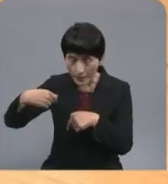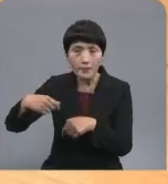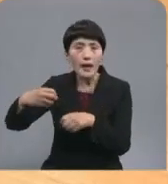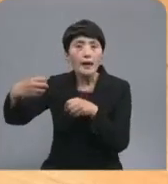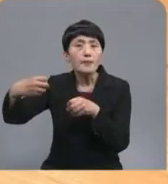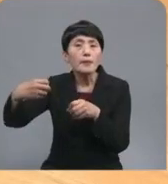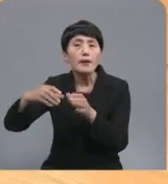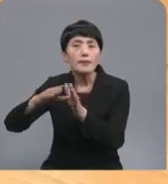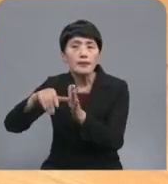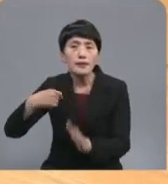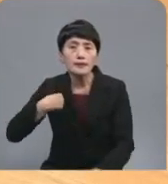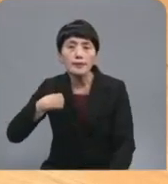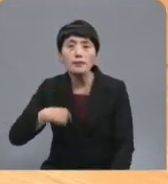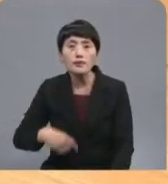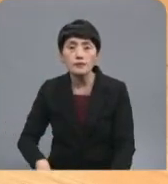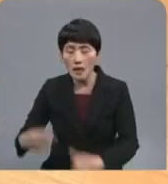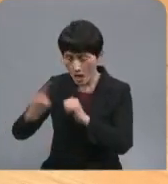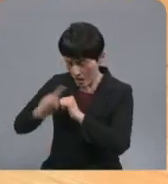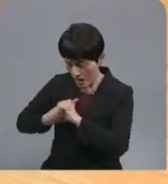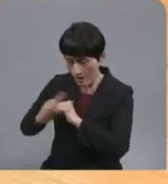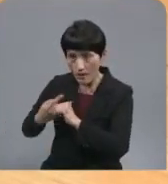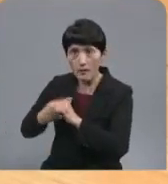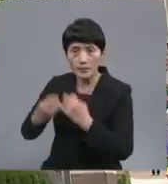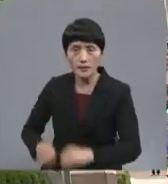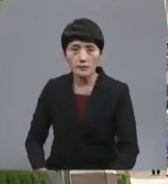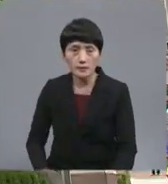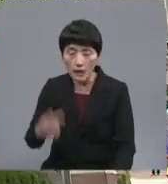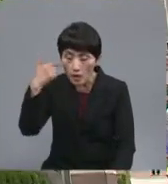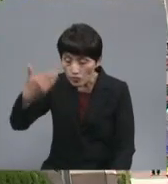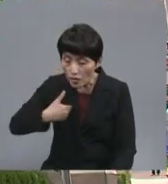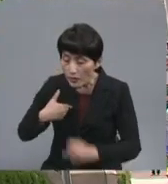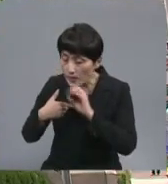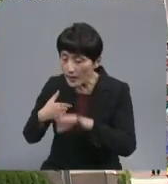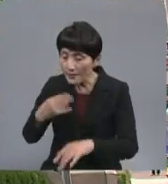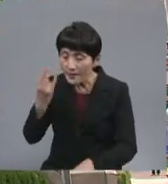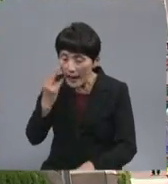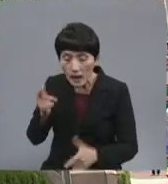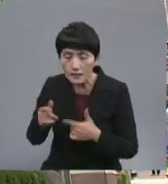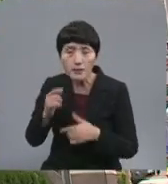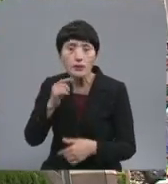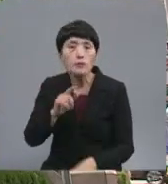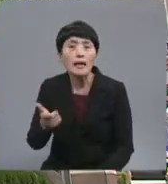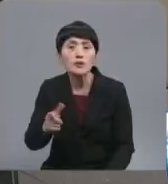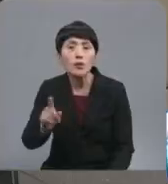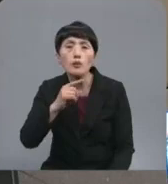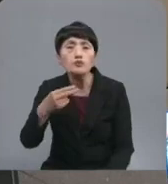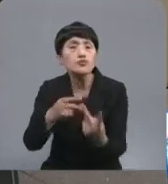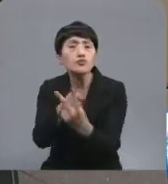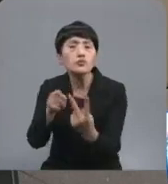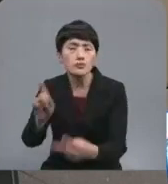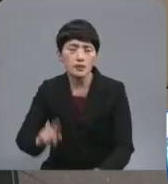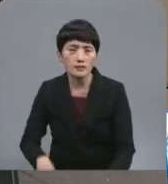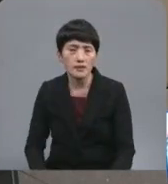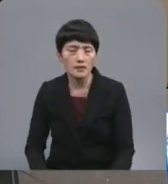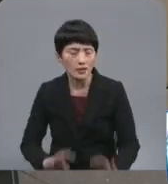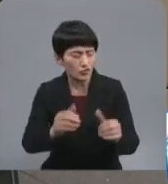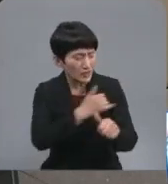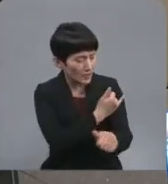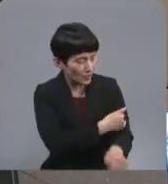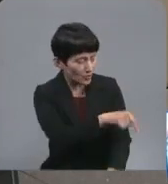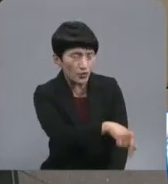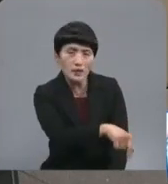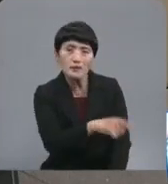الى قبول توصيات مجلس حقوق الانسان التابع للامم المتحده احتراما لعزم